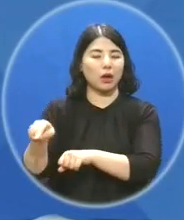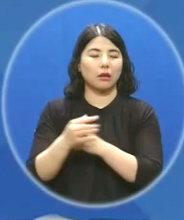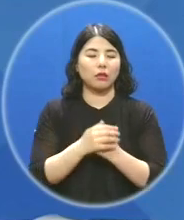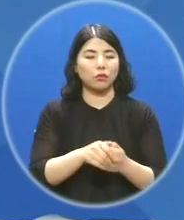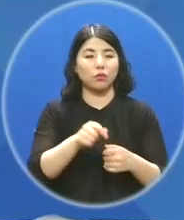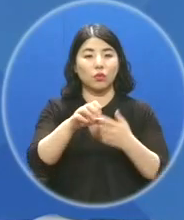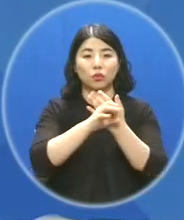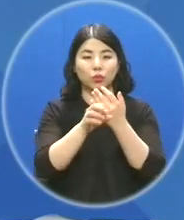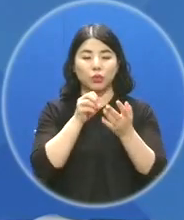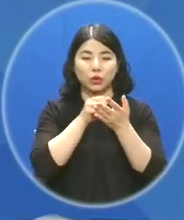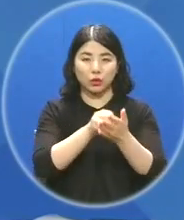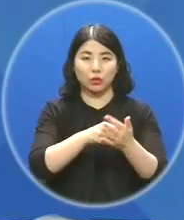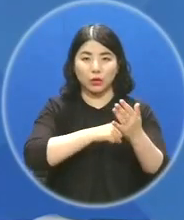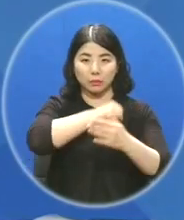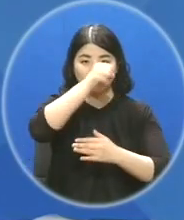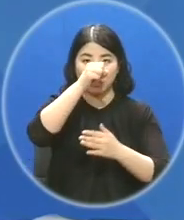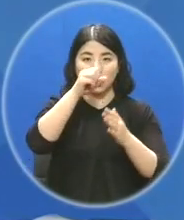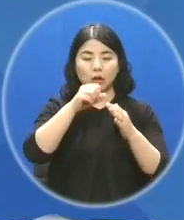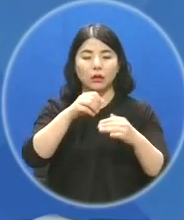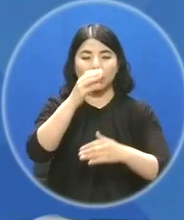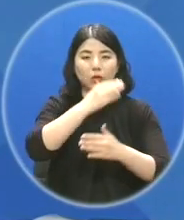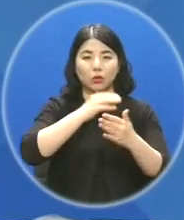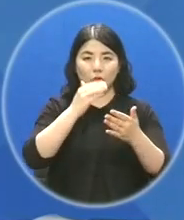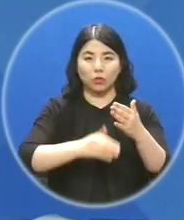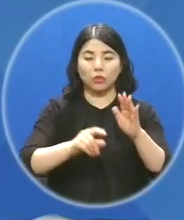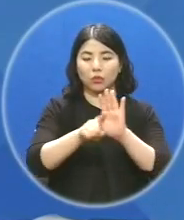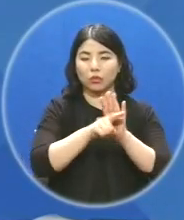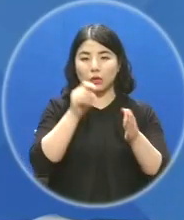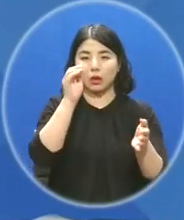후보의 선출서부터 당선자의 공직까지